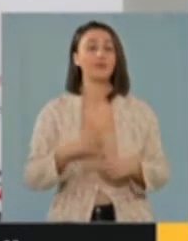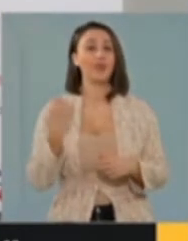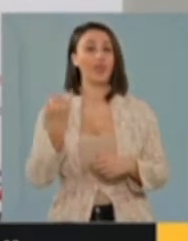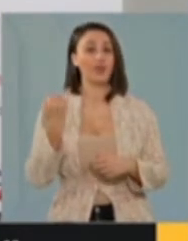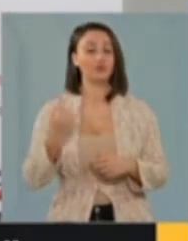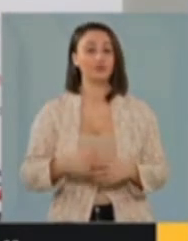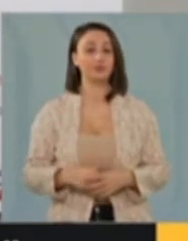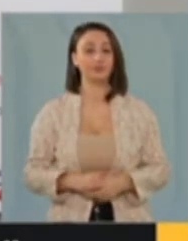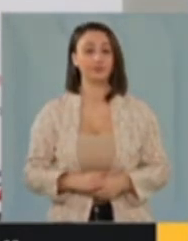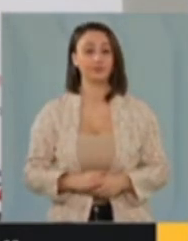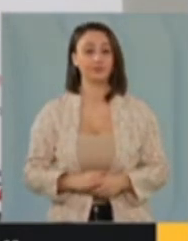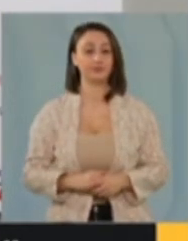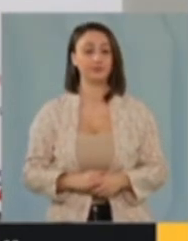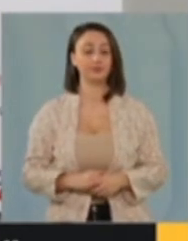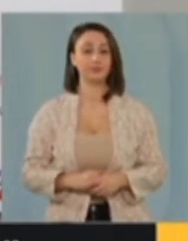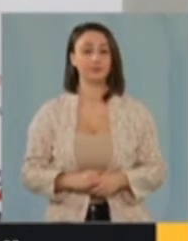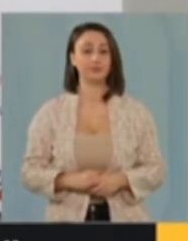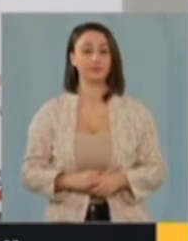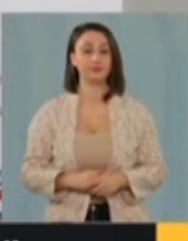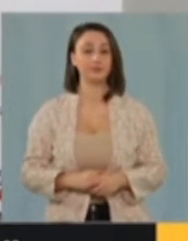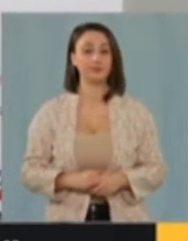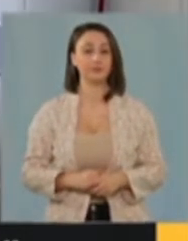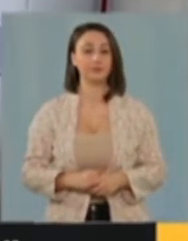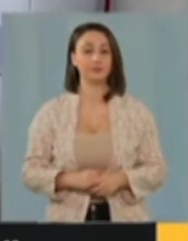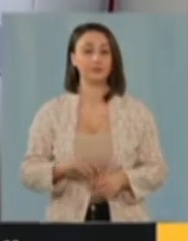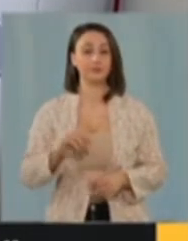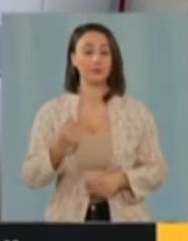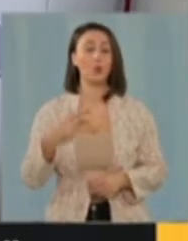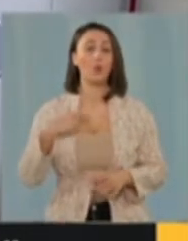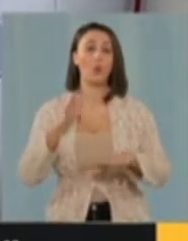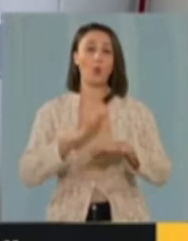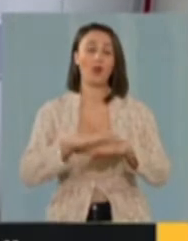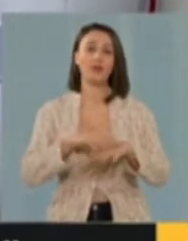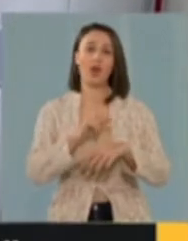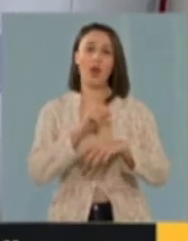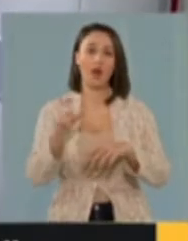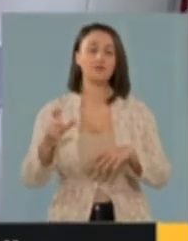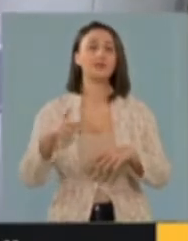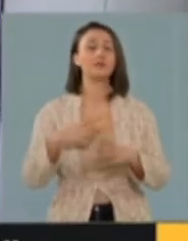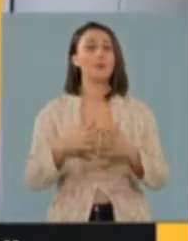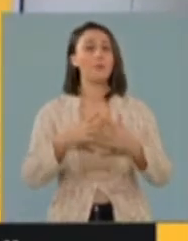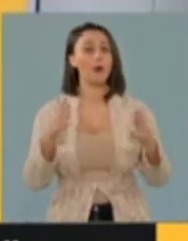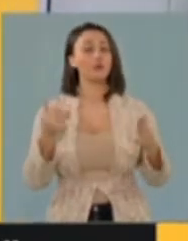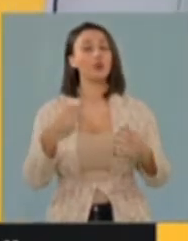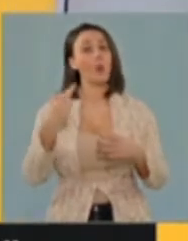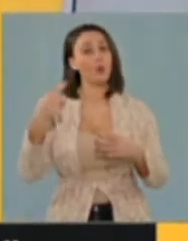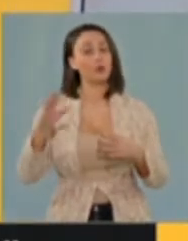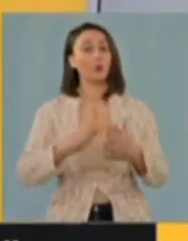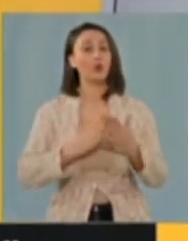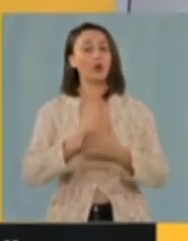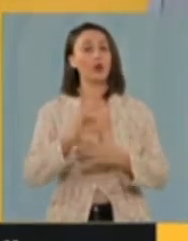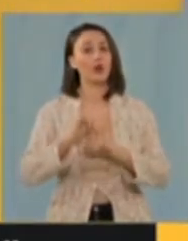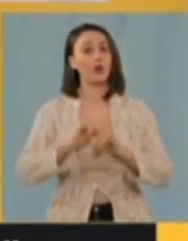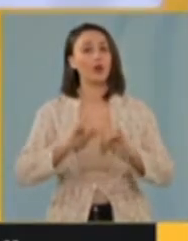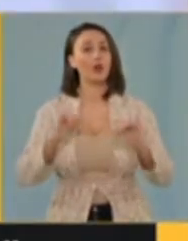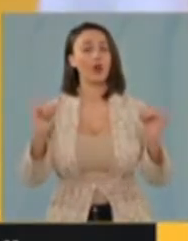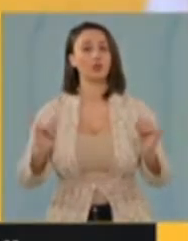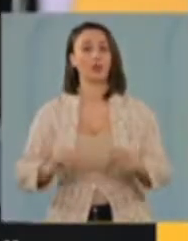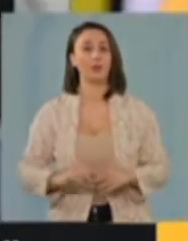Iași. Da, rata de infectare este mare și este în continuă creștere,